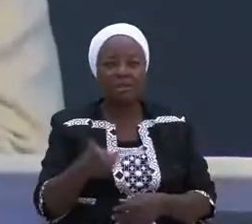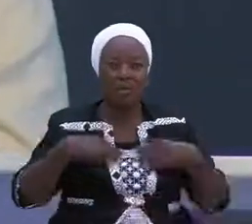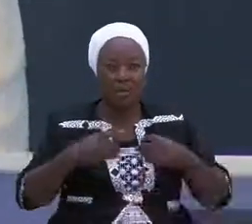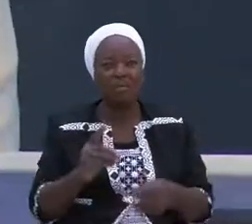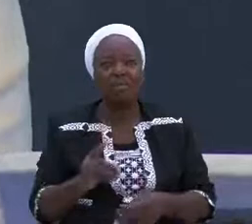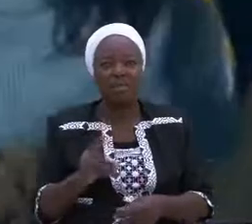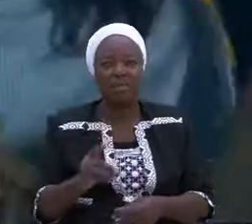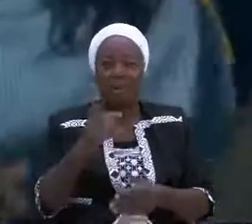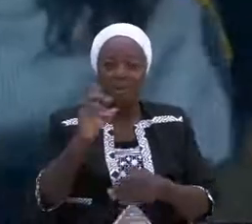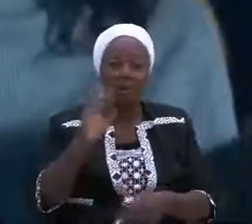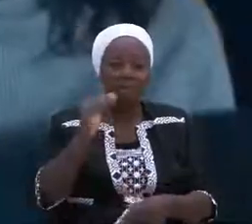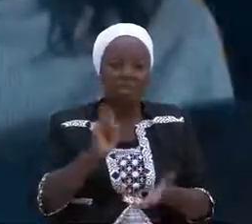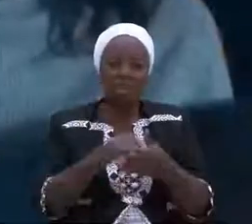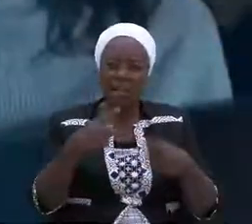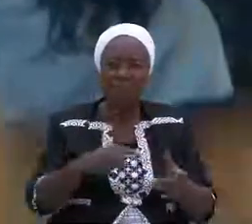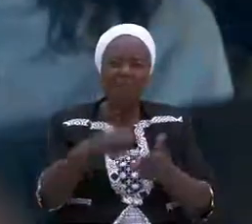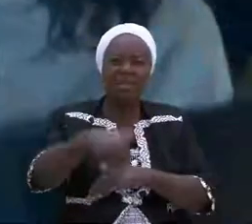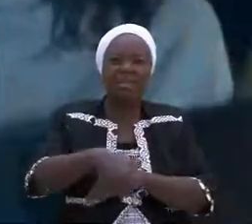Ça va se passer où ce soir?